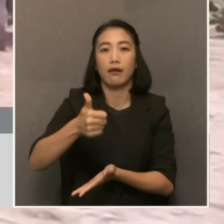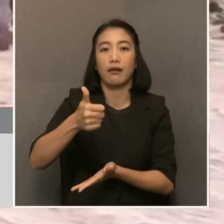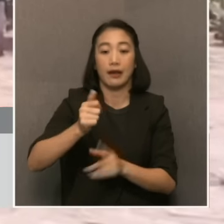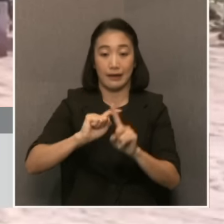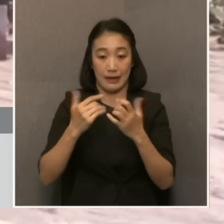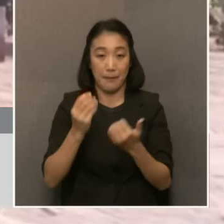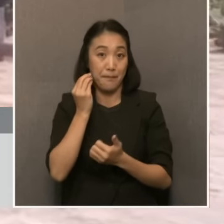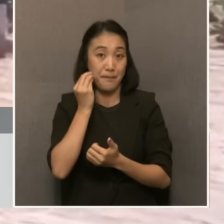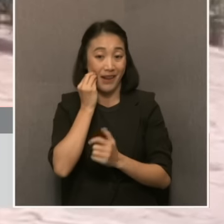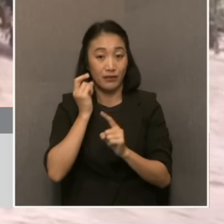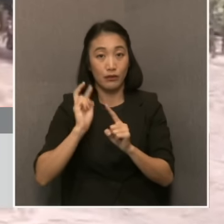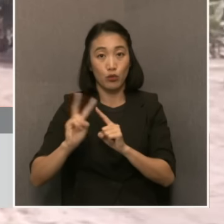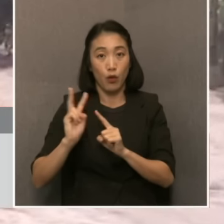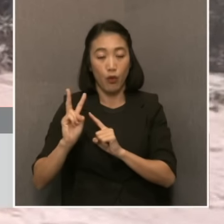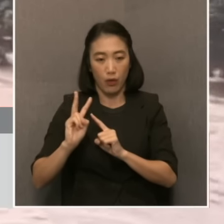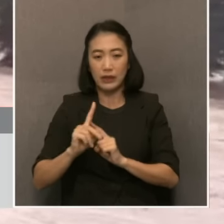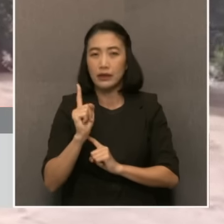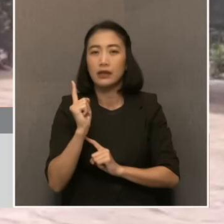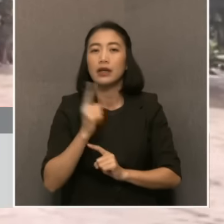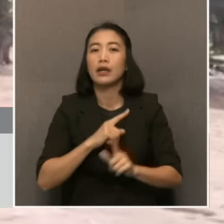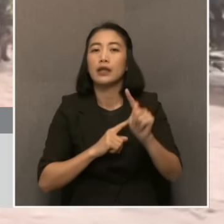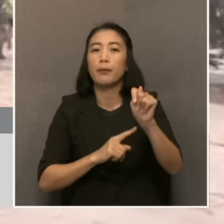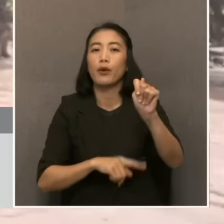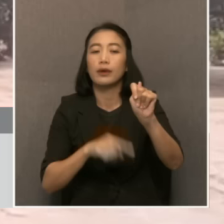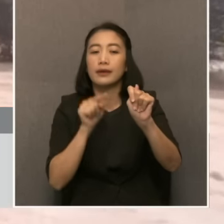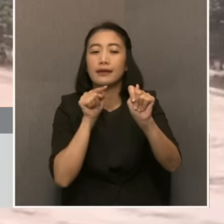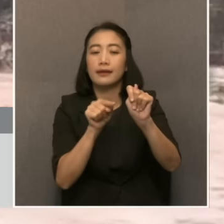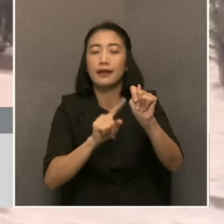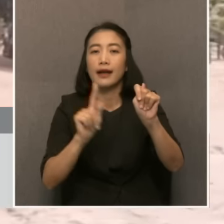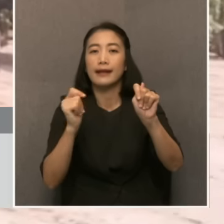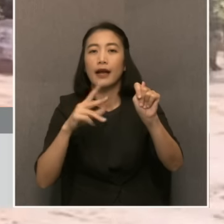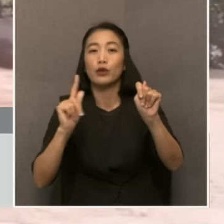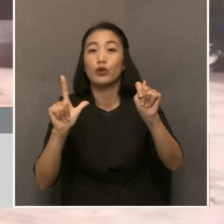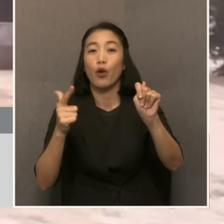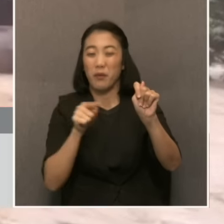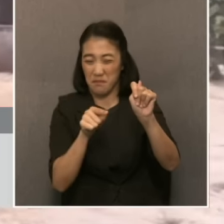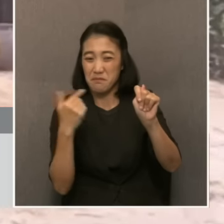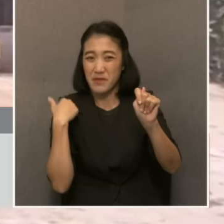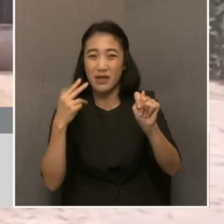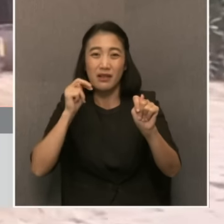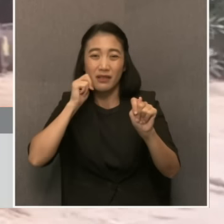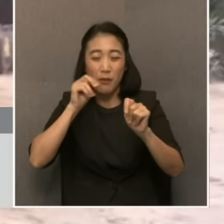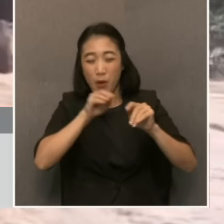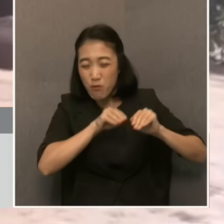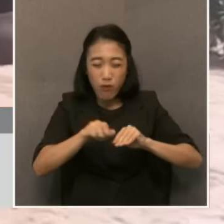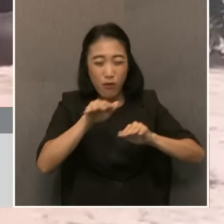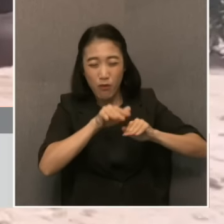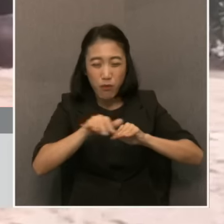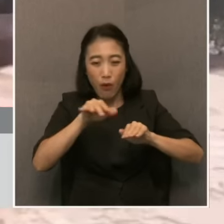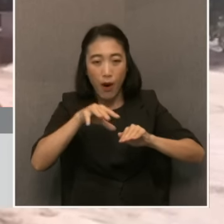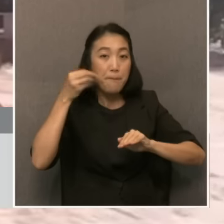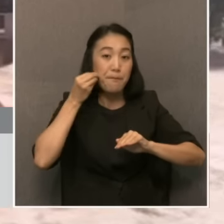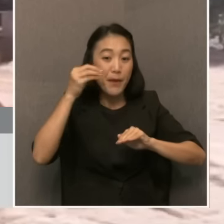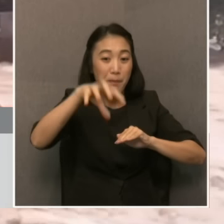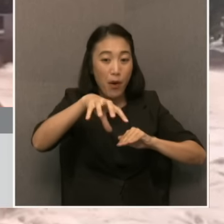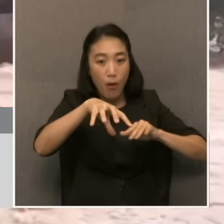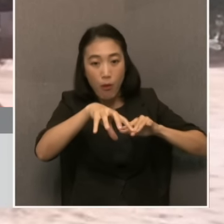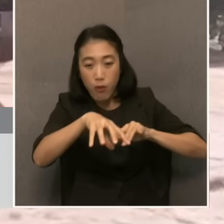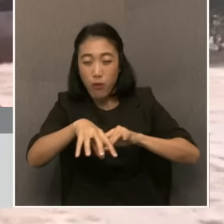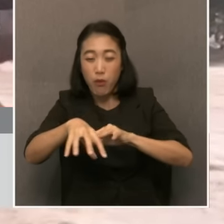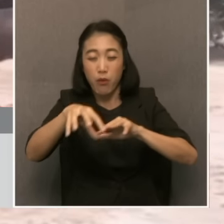หลังที่ 2แล้วที่ตำบลท่าทองที่ถูกกระแสน้ำยมซัดจนพังเสียหายแล้วสุดท้ายก็จมไปกับสสายน้ำเลยนะ